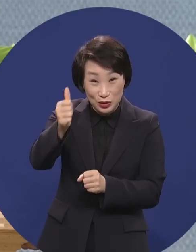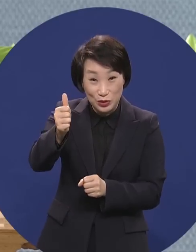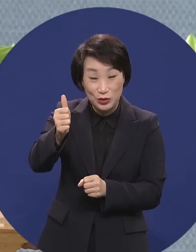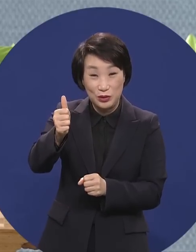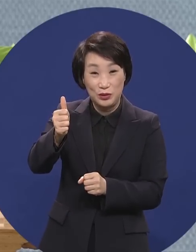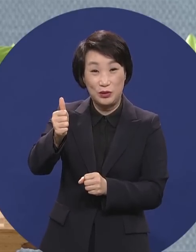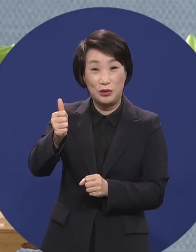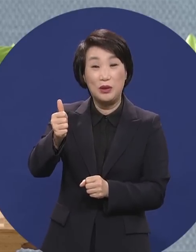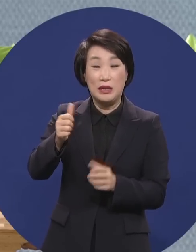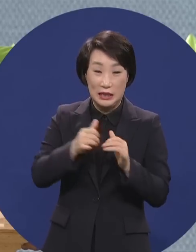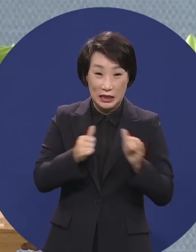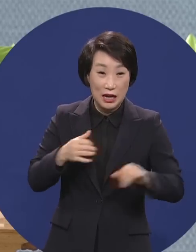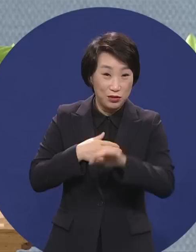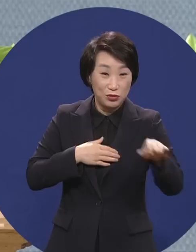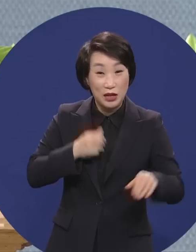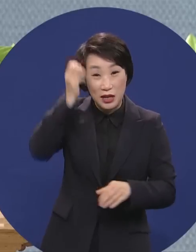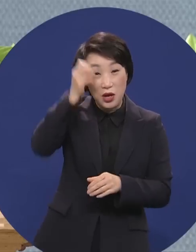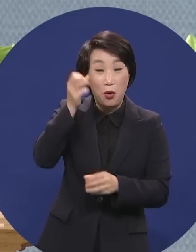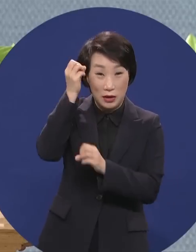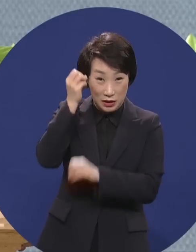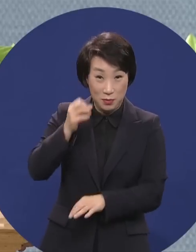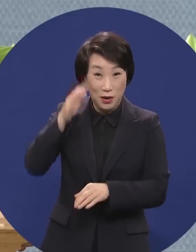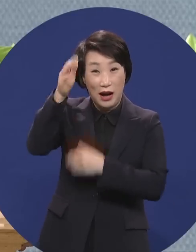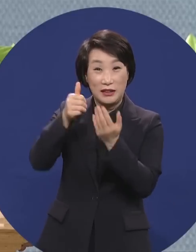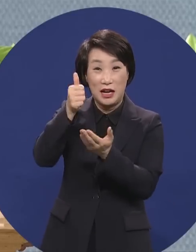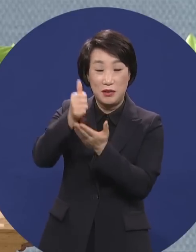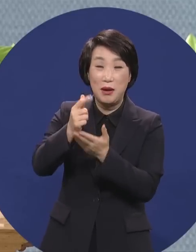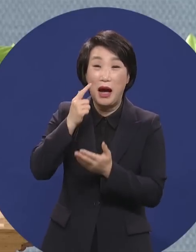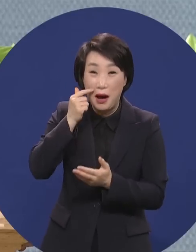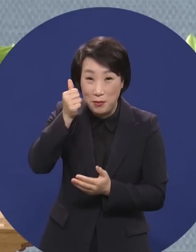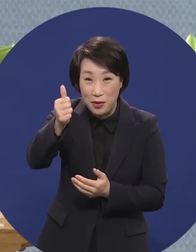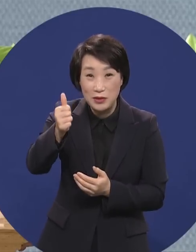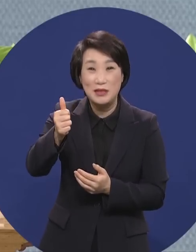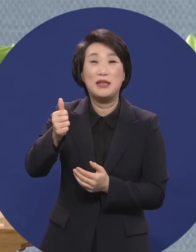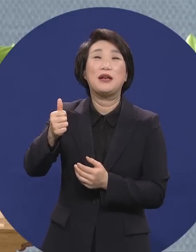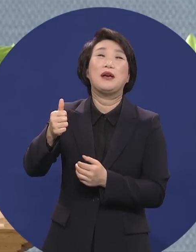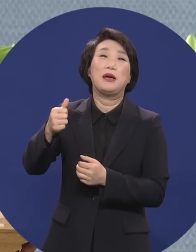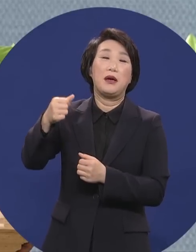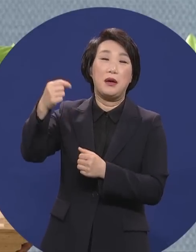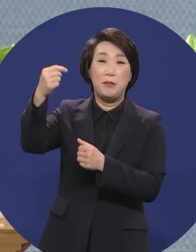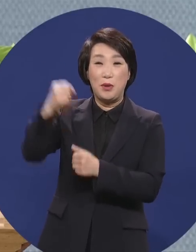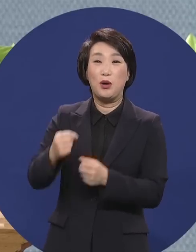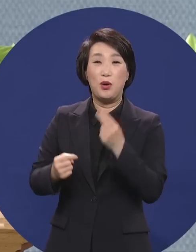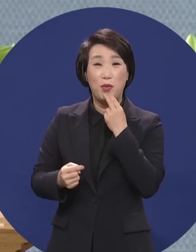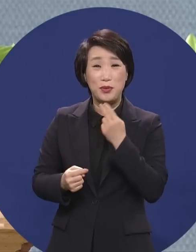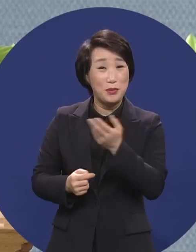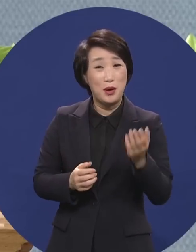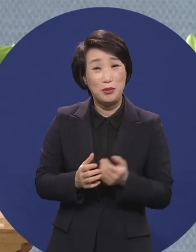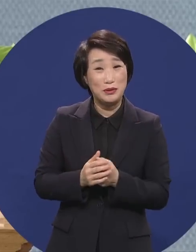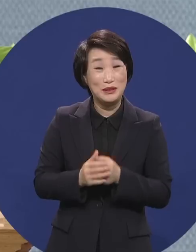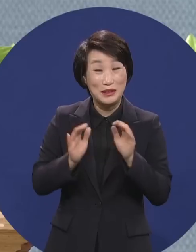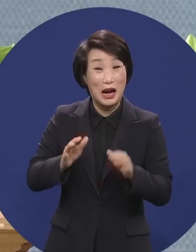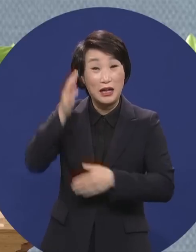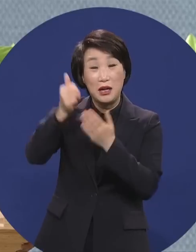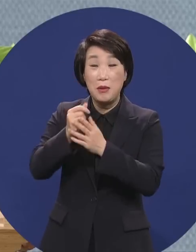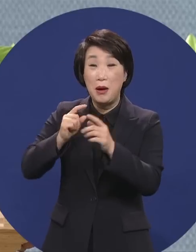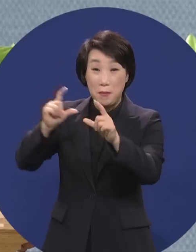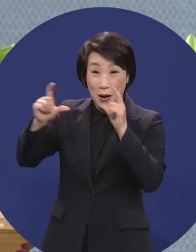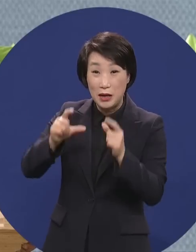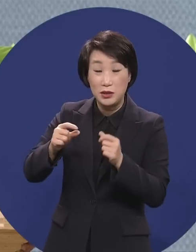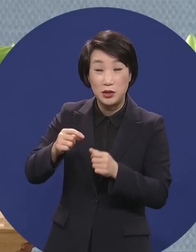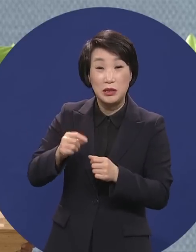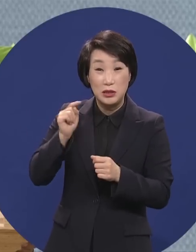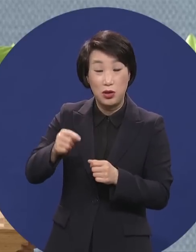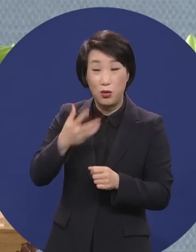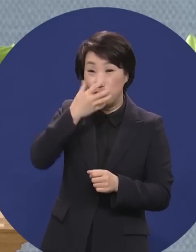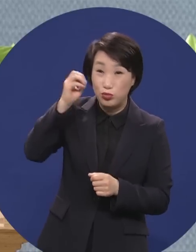창조자이시며 인간 영혼의 본질이신 하나님 아버지의 계시 없이 하나님의 아버지가 말씀하신